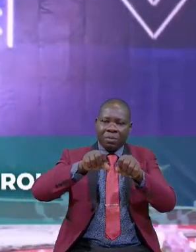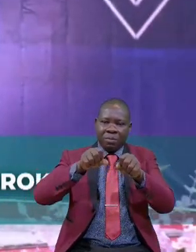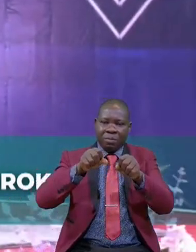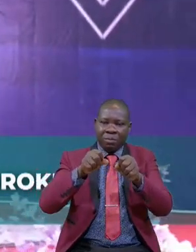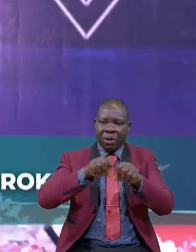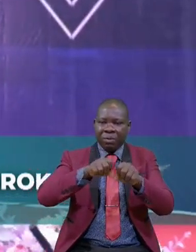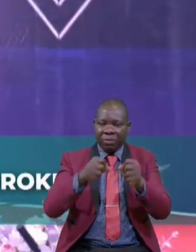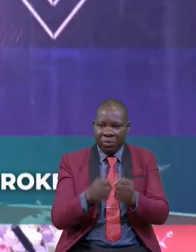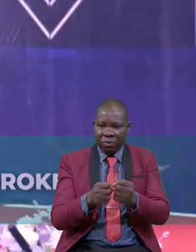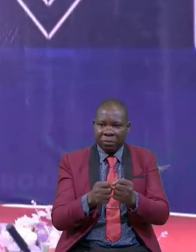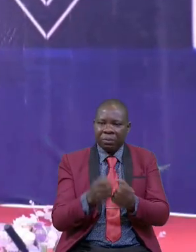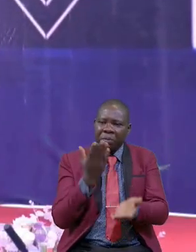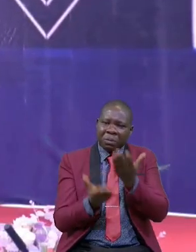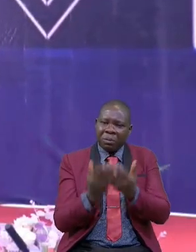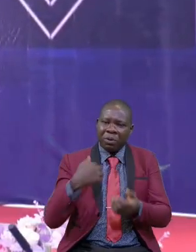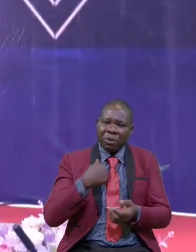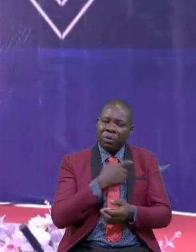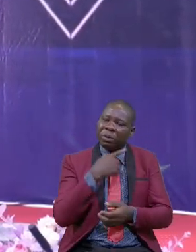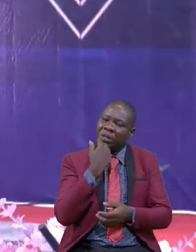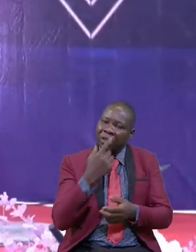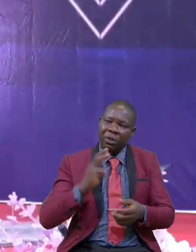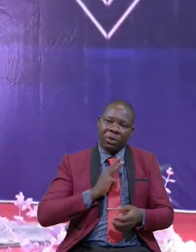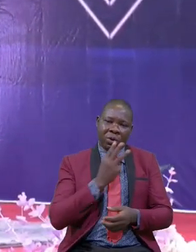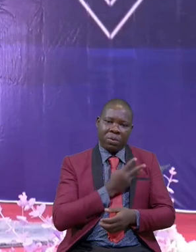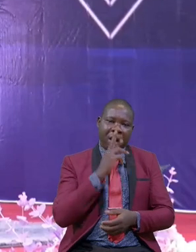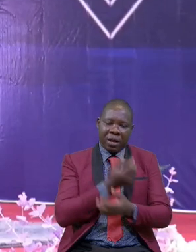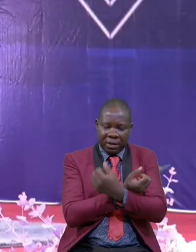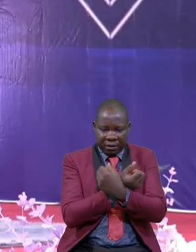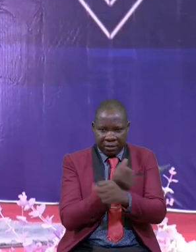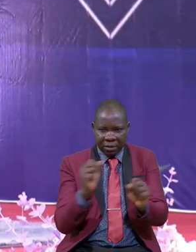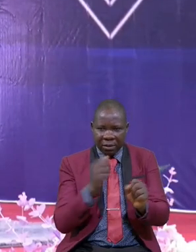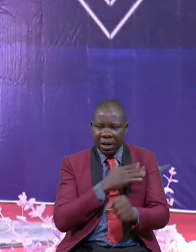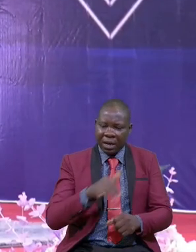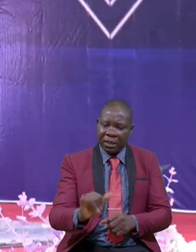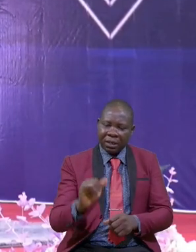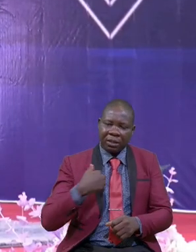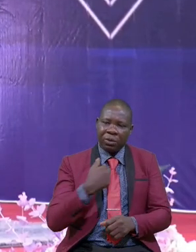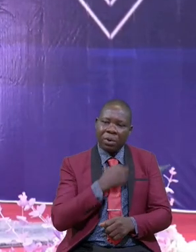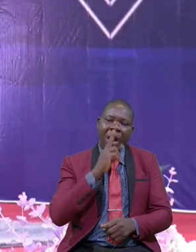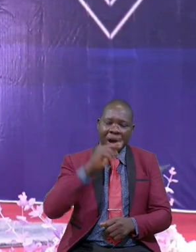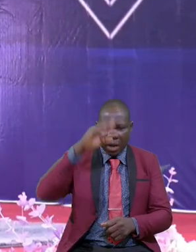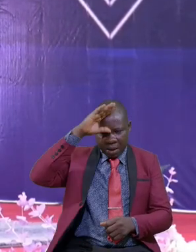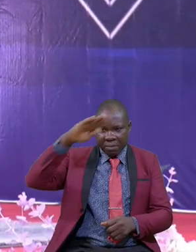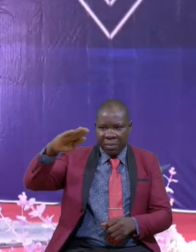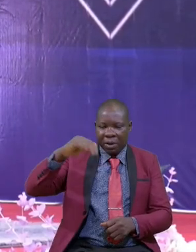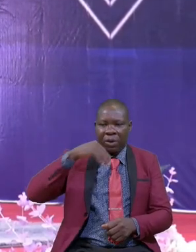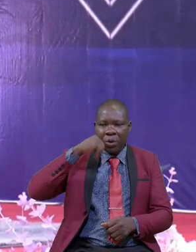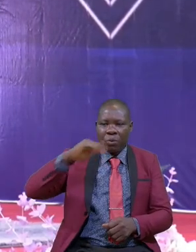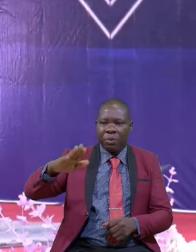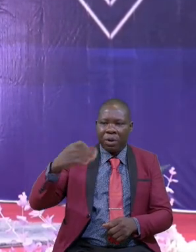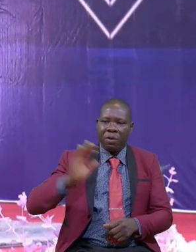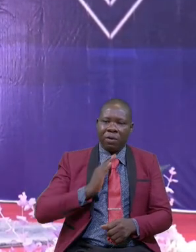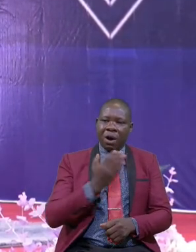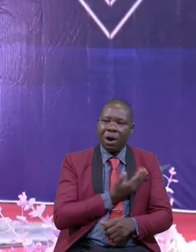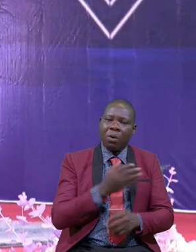être sauvés, mais nous sommes toujours des hommes et des femmes de notre nature, propre nature, of our own de